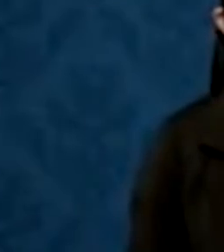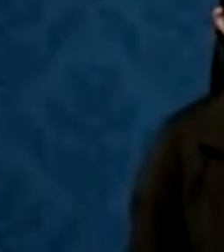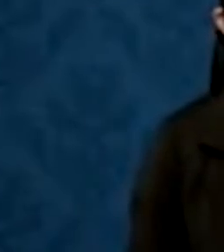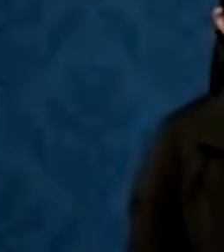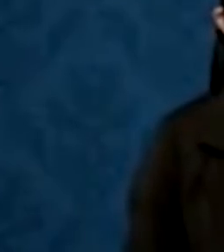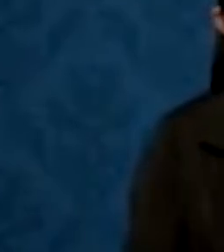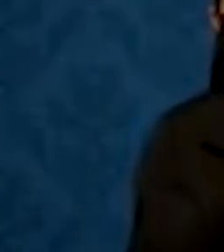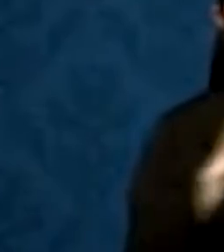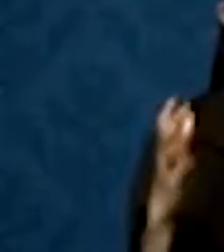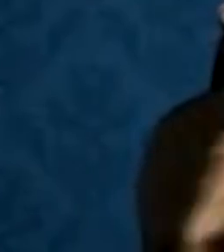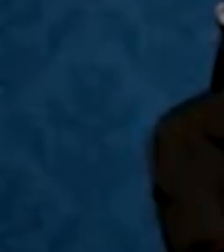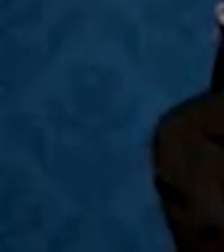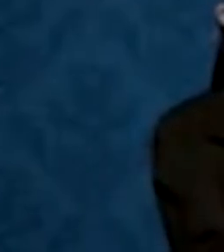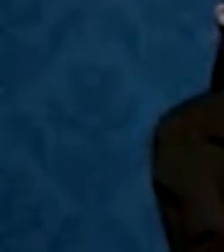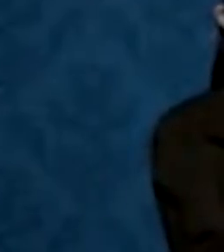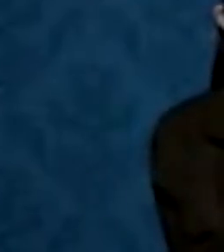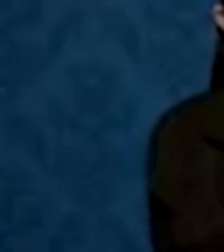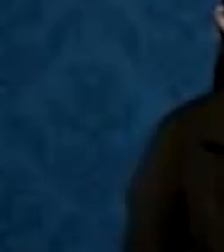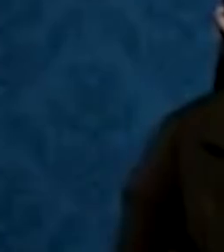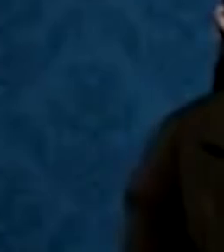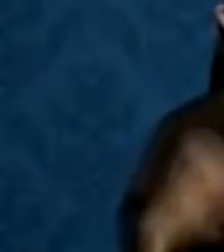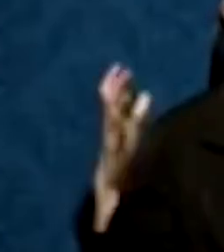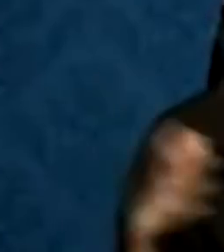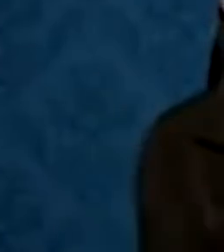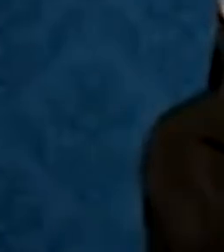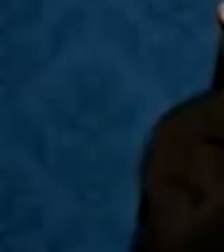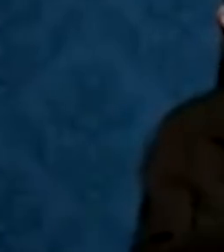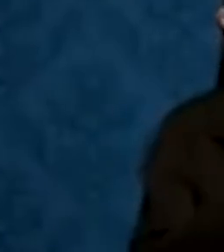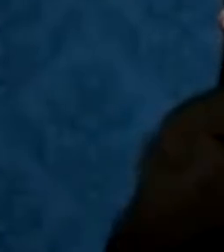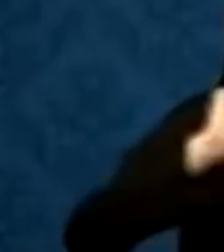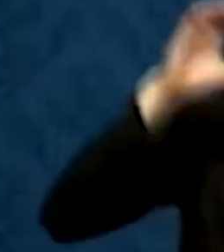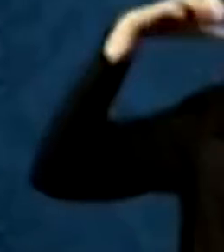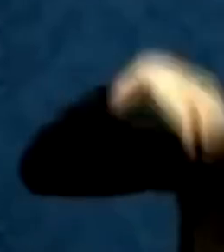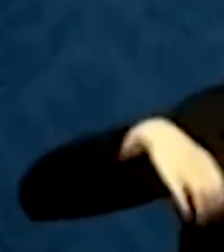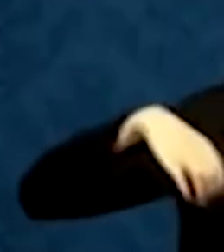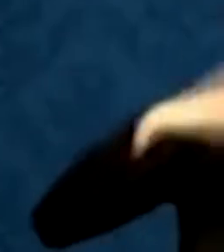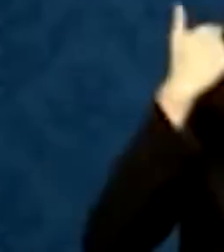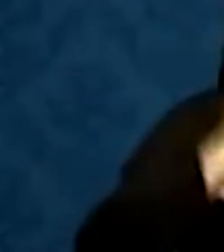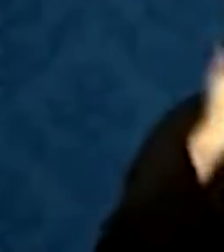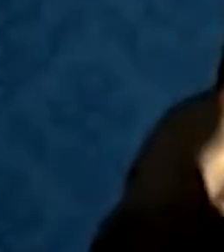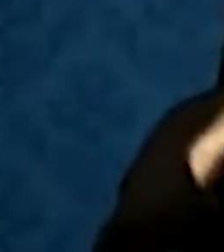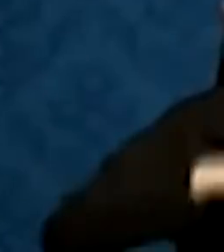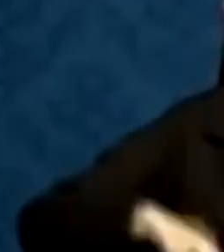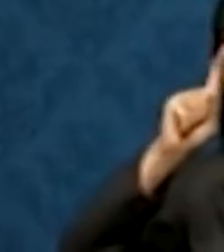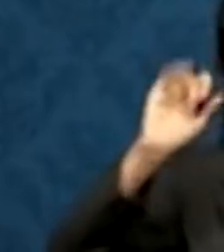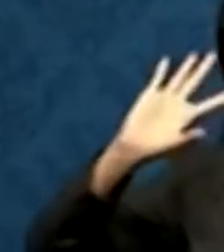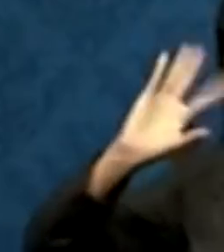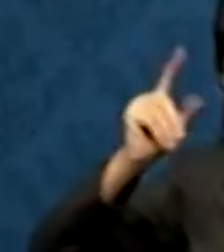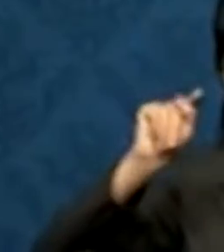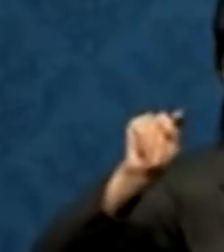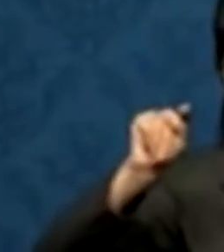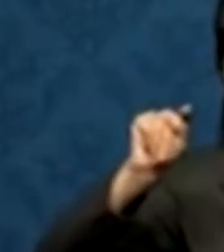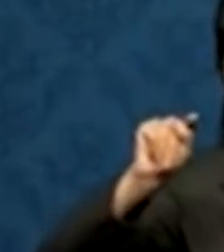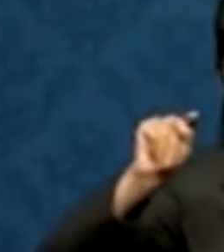ธิปไตยและผู้ประสานงานม็อบราษฎรลุกขึ้นอภิปรายขยายความเหตุผลในการต้องการมีการแก้ไขร่